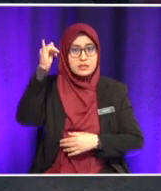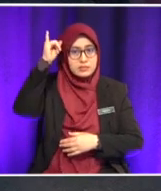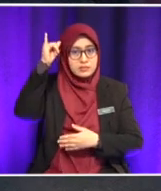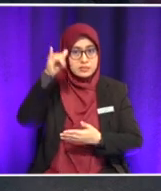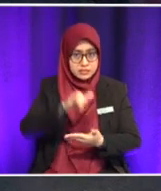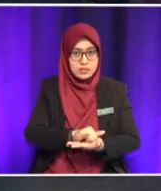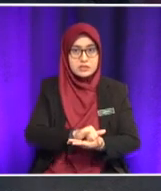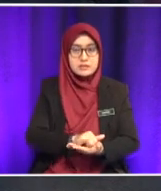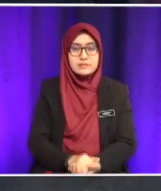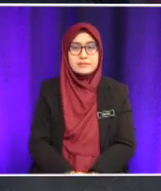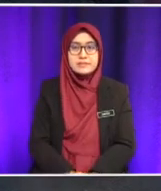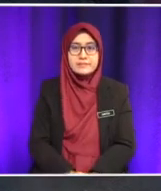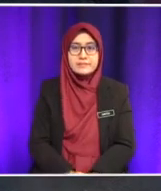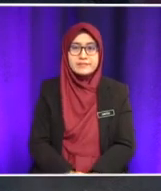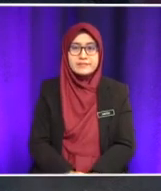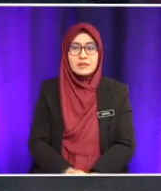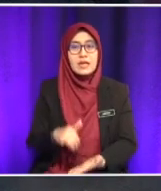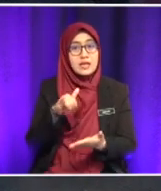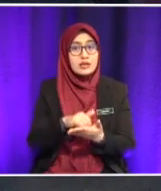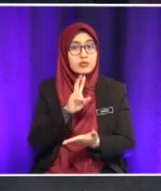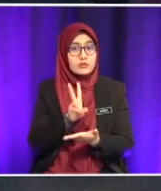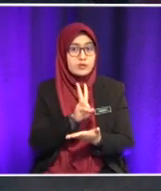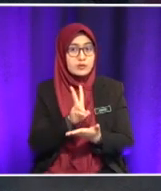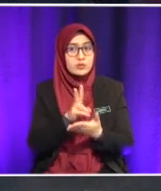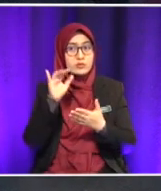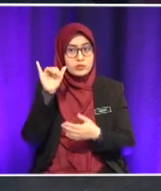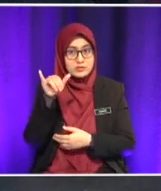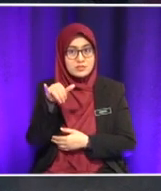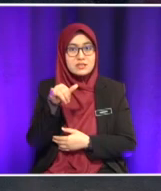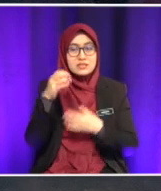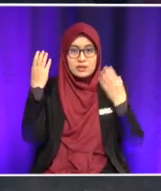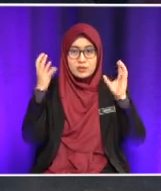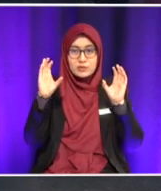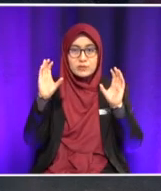Wah itu videonya gitu